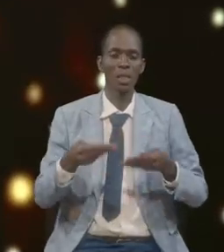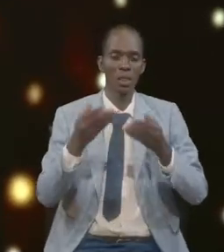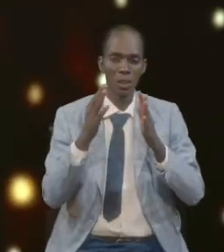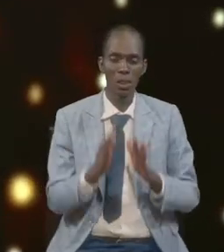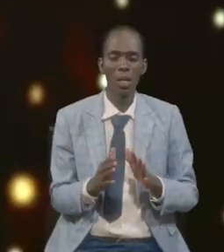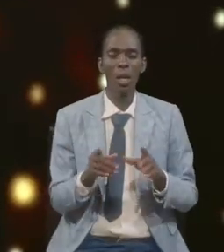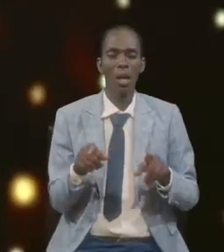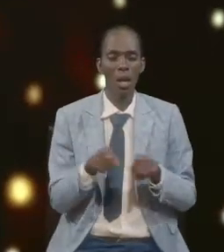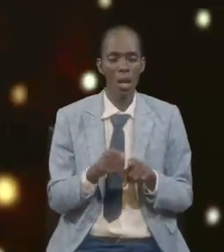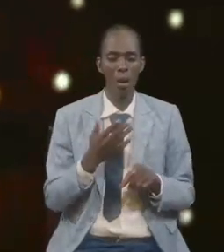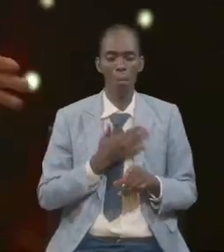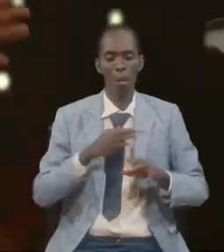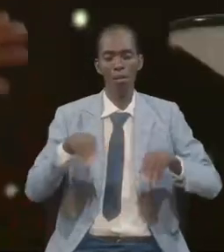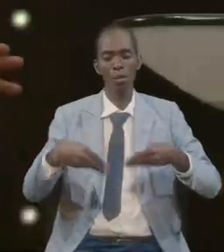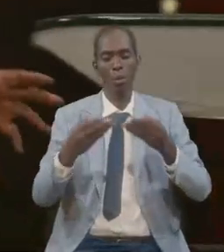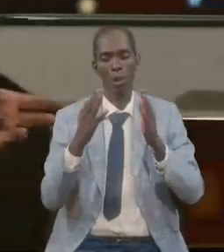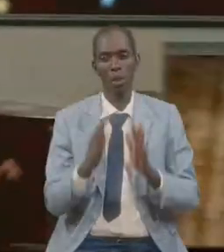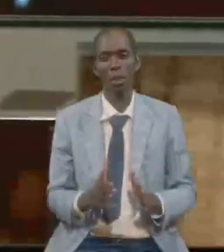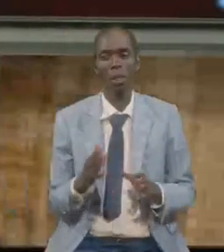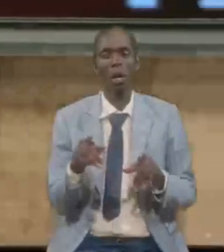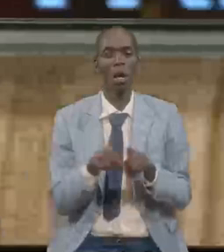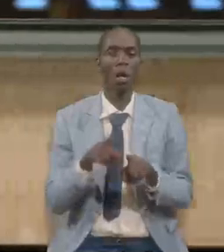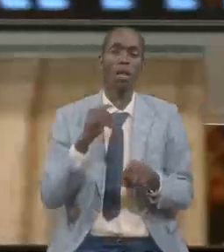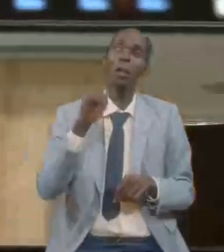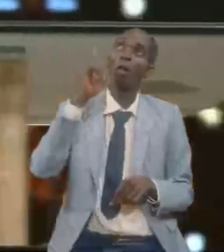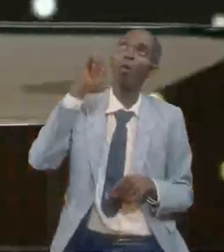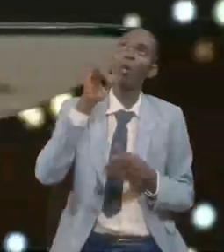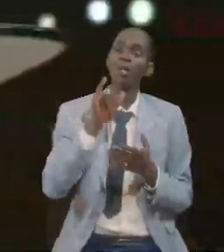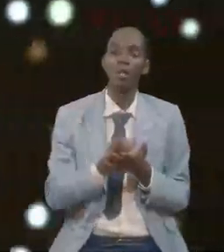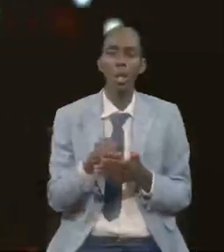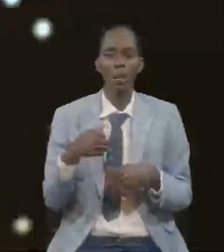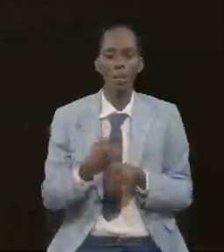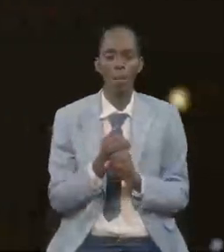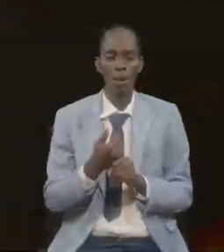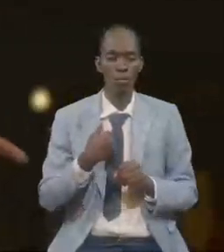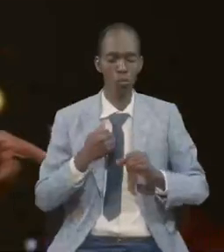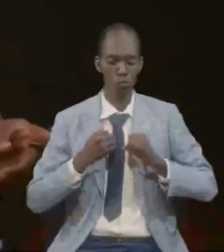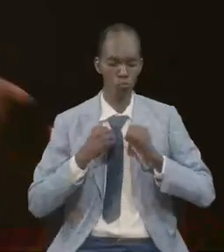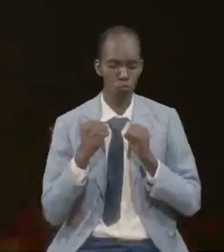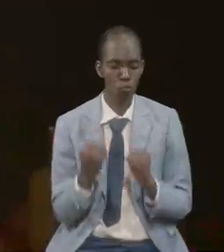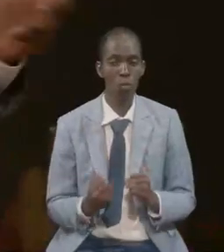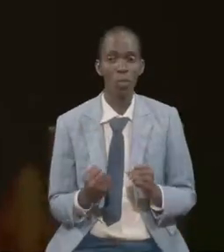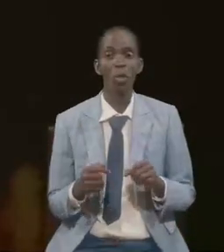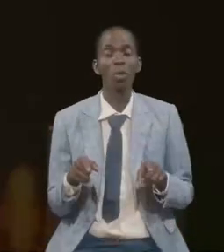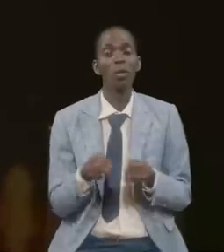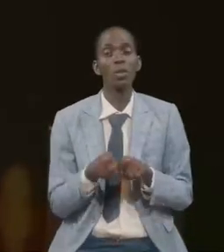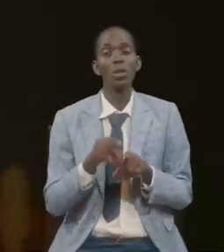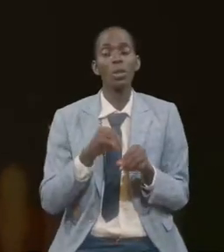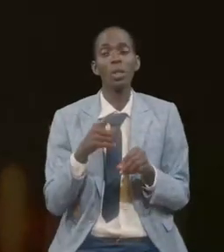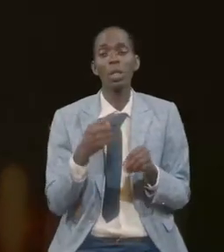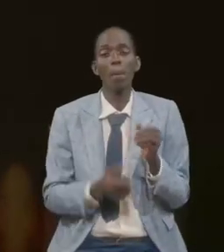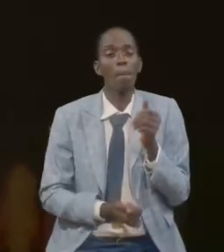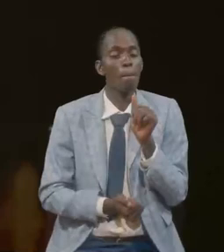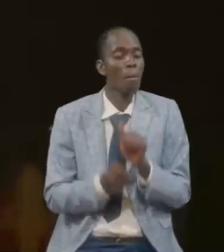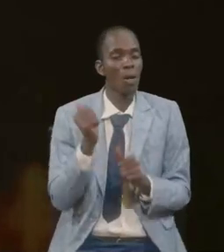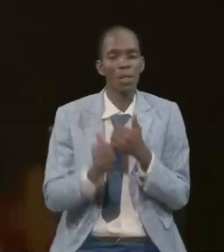comme mon pourvoyeur, alors comme celui qui me rend ferme, même dans